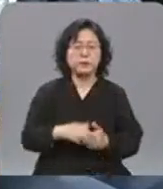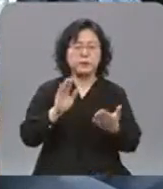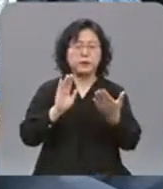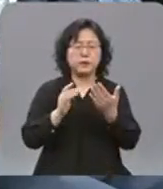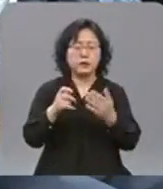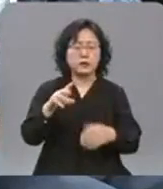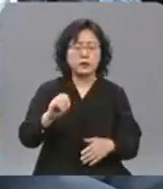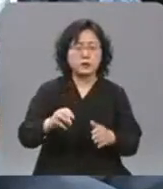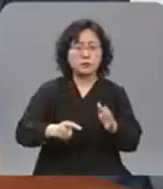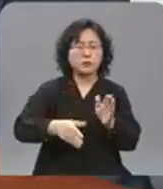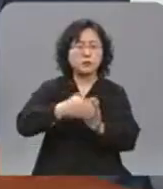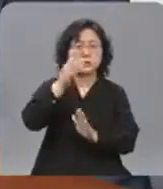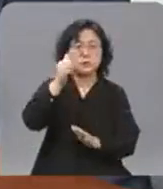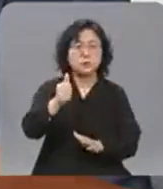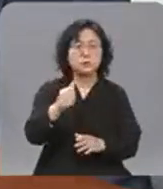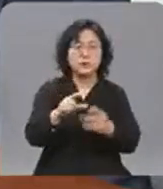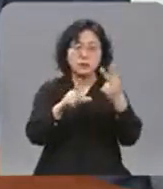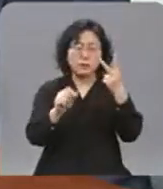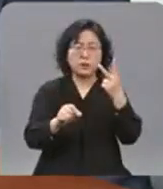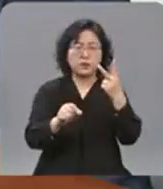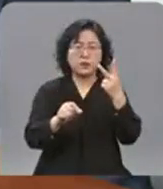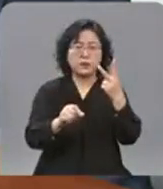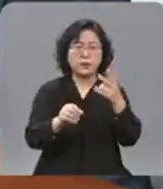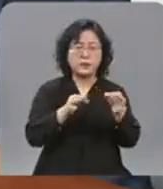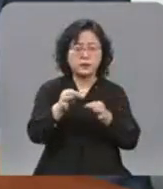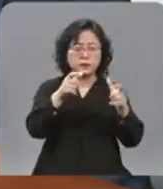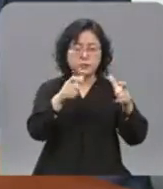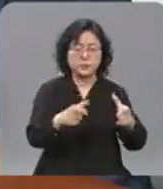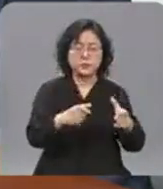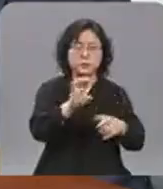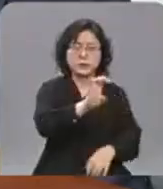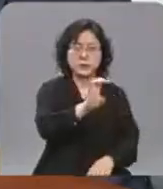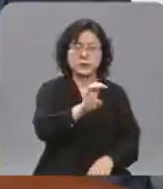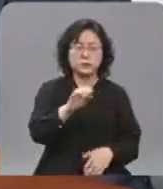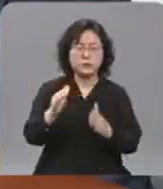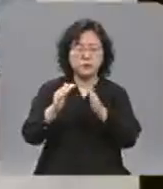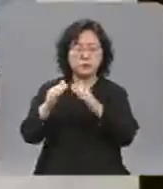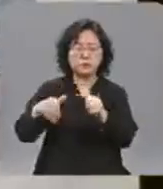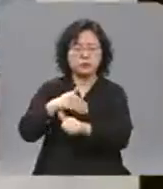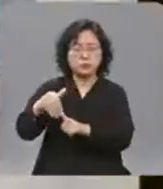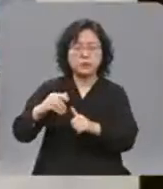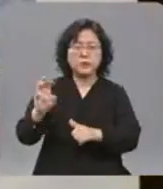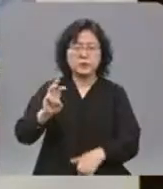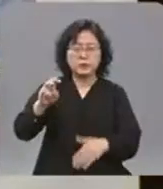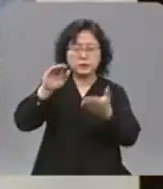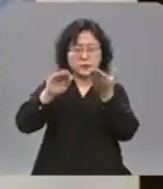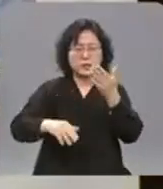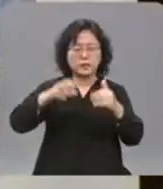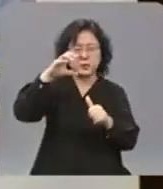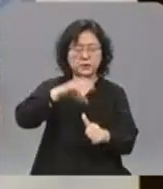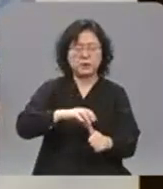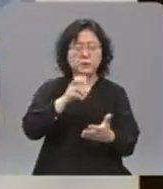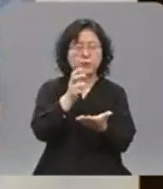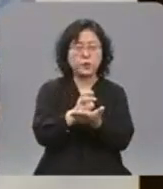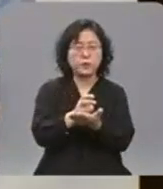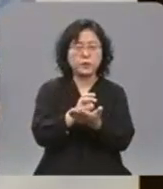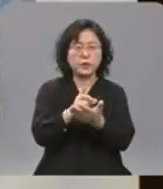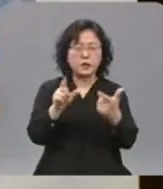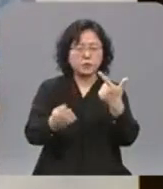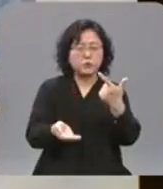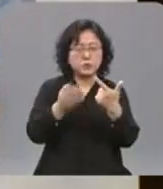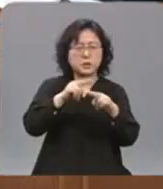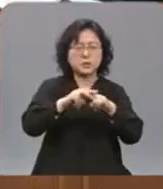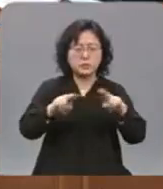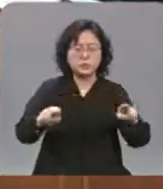앞서 강기정 광주시장은 지난 2월 상업지역은 40층, 주거지역은 30층 이하로 제한하는 규정을 상반기